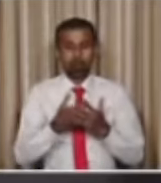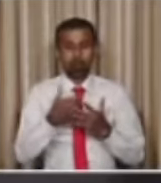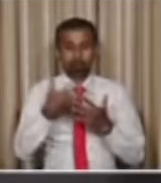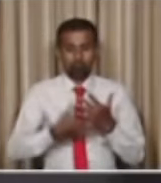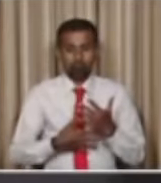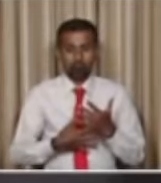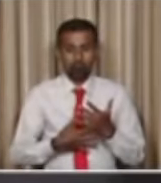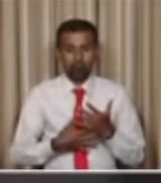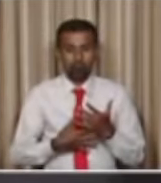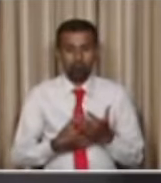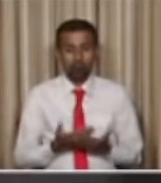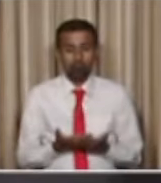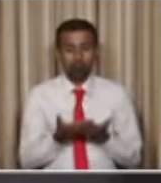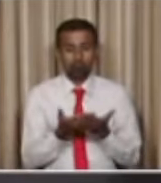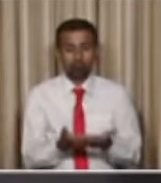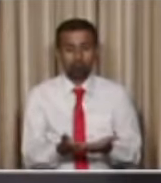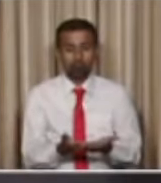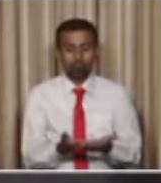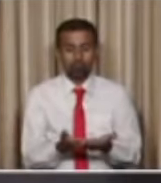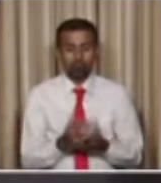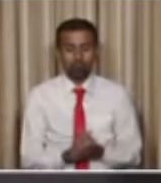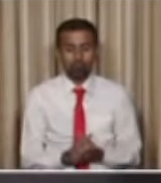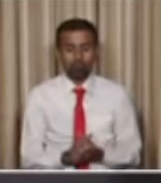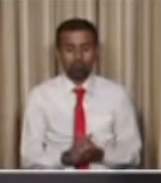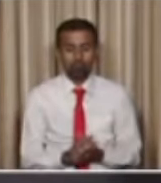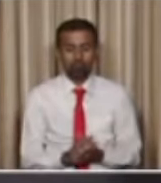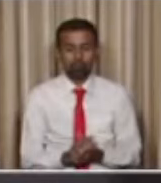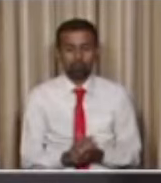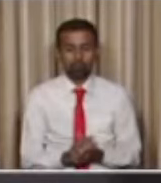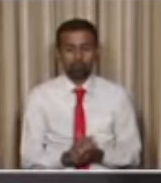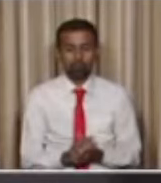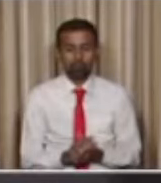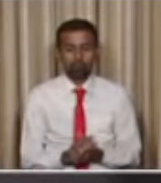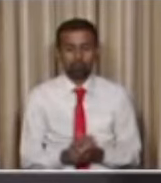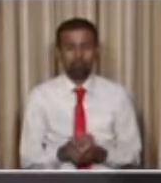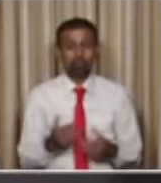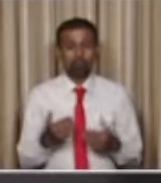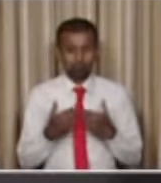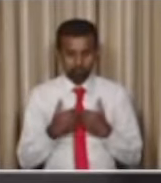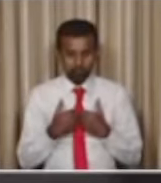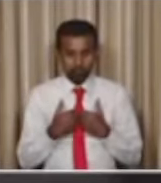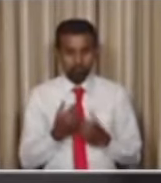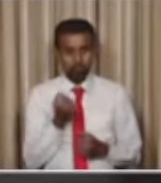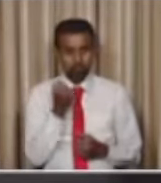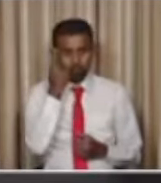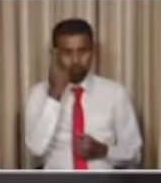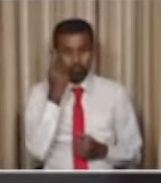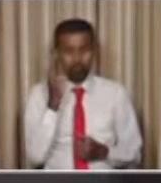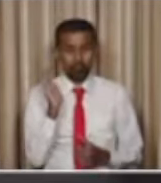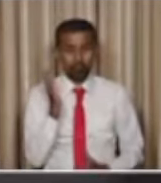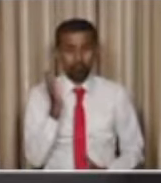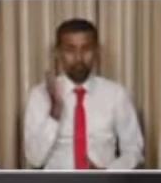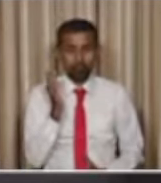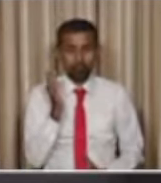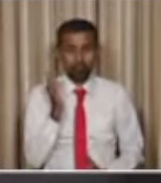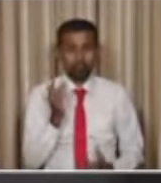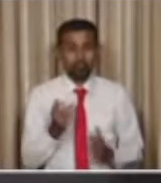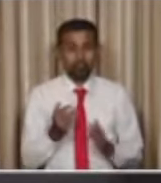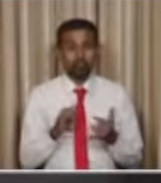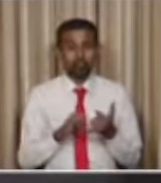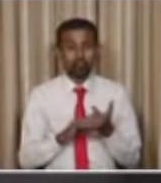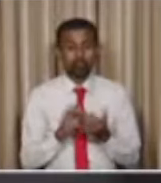මේ වෙලාවේ සභාගත කරනවා. ඒ අනුව අද මම මෙම යෝජනාව විශේෂයෙන්ම